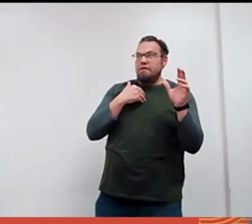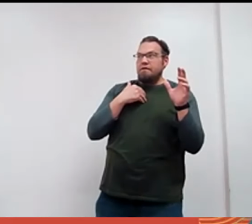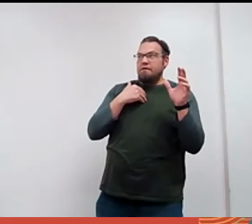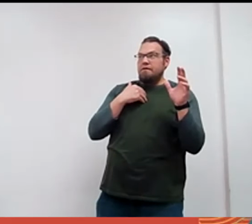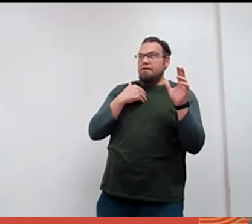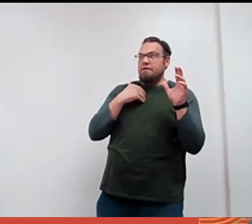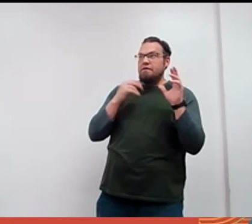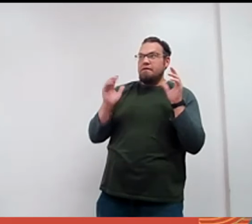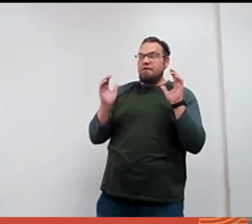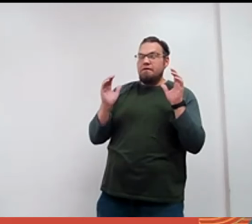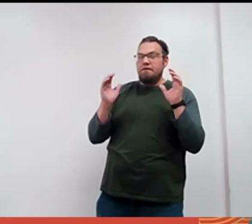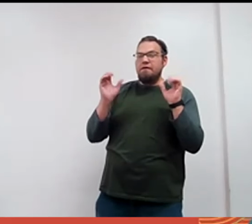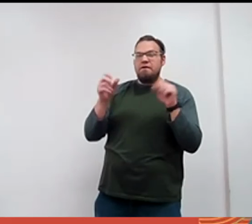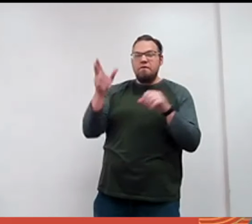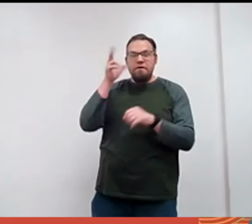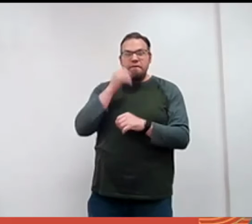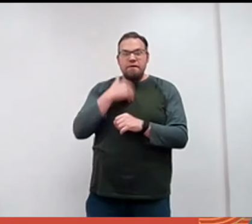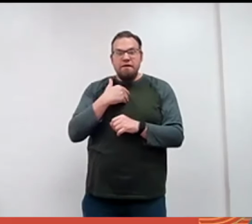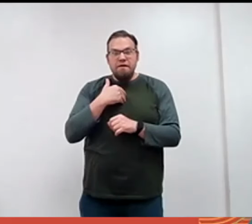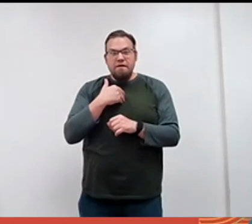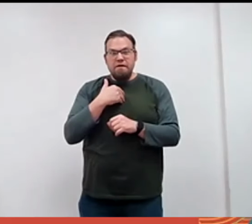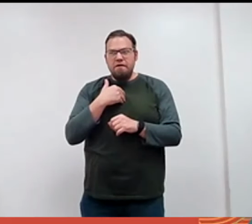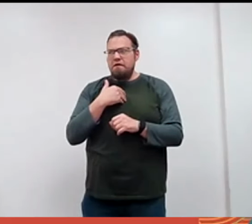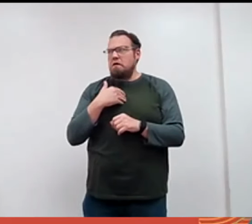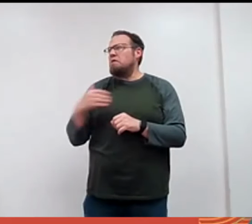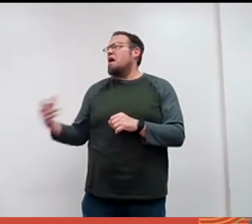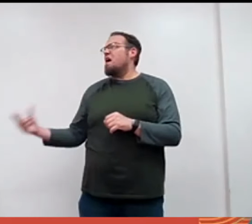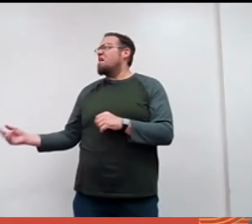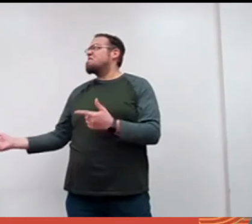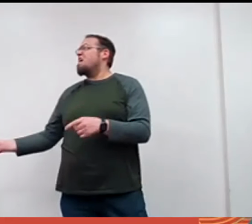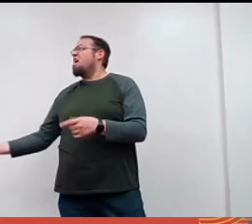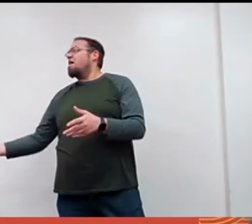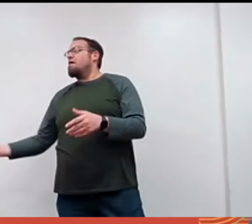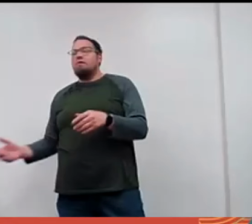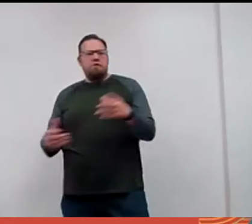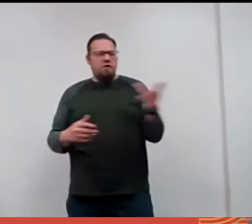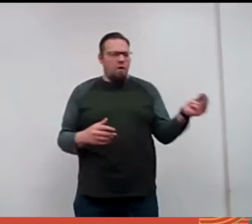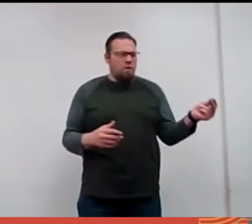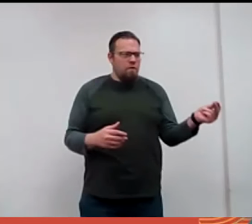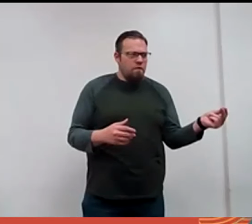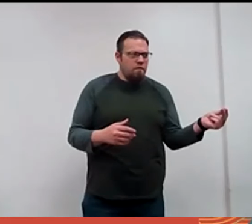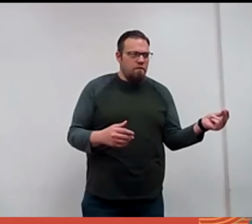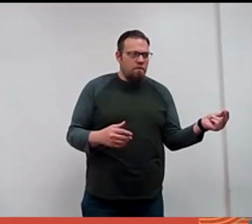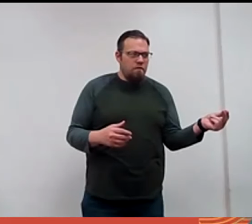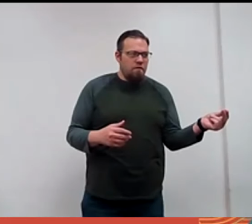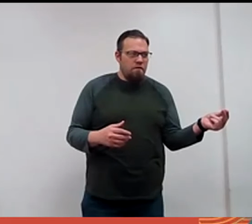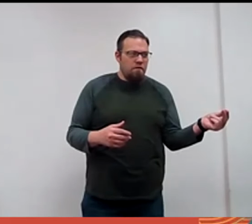هل يمكنك سماعي؟ هل يمكنك سماعي؟ هل تسمعيني؟ لا.